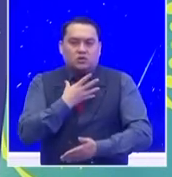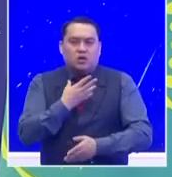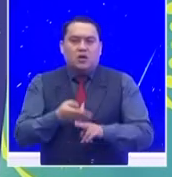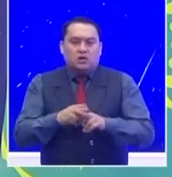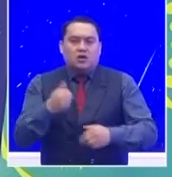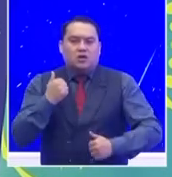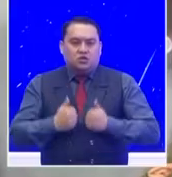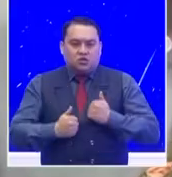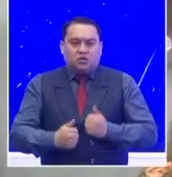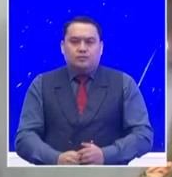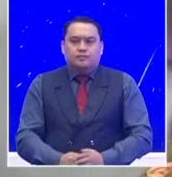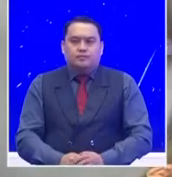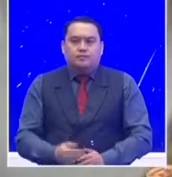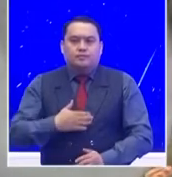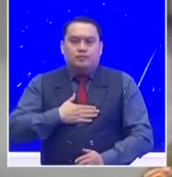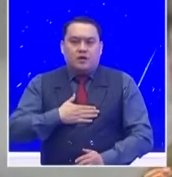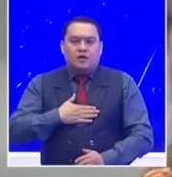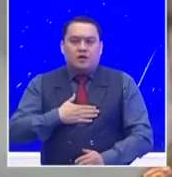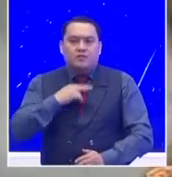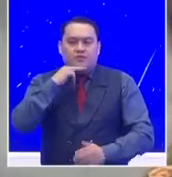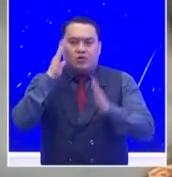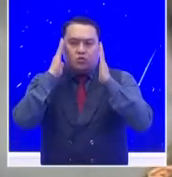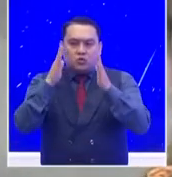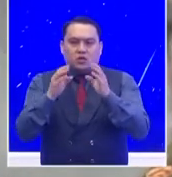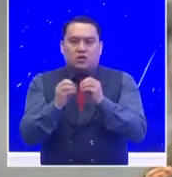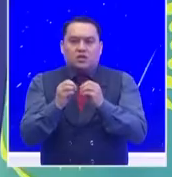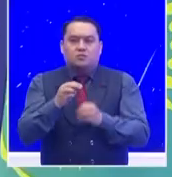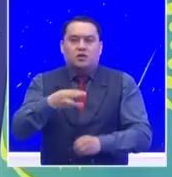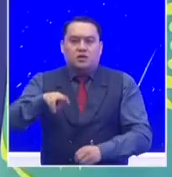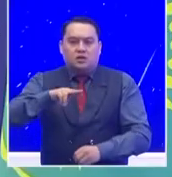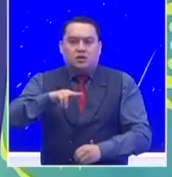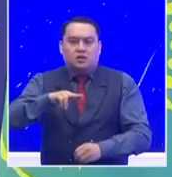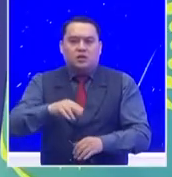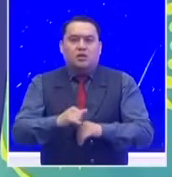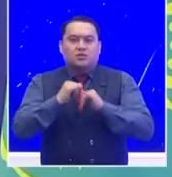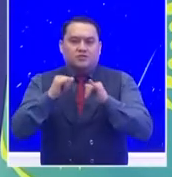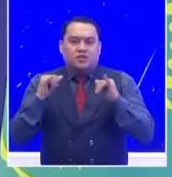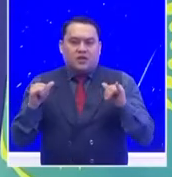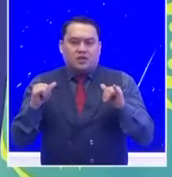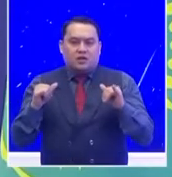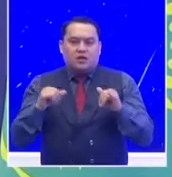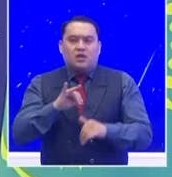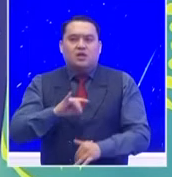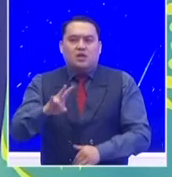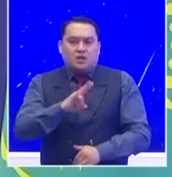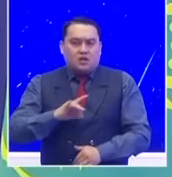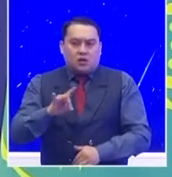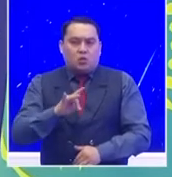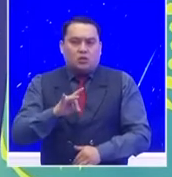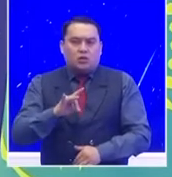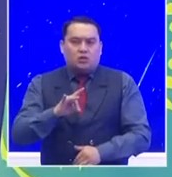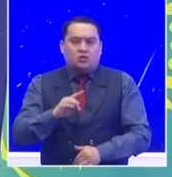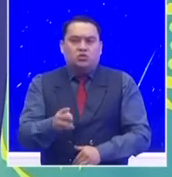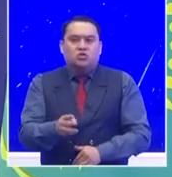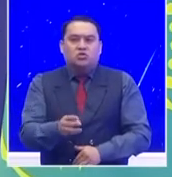этим гордиться. Вам мы выделяем 10 миллиардов тенге на развитие. Но Илийскому району не